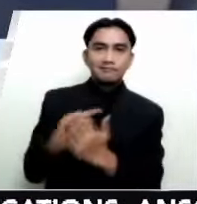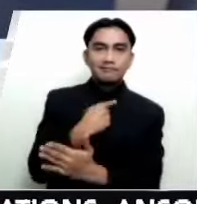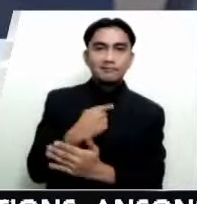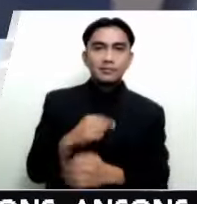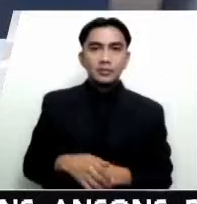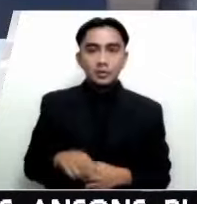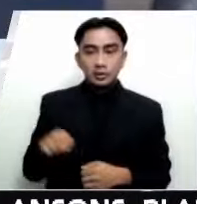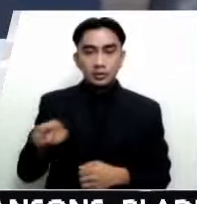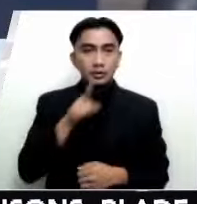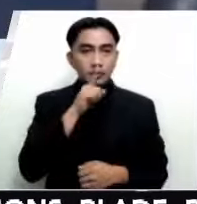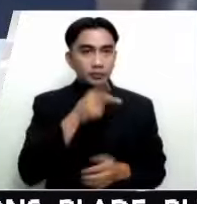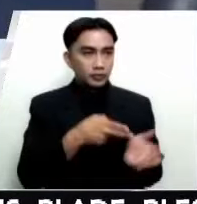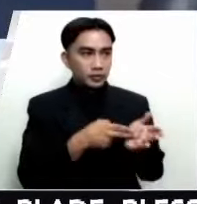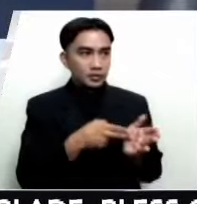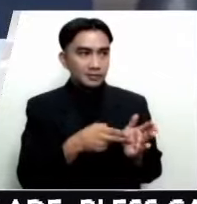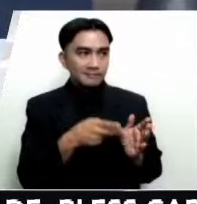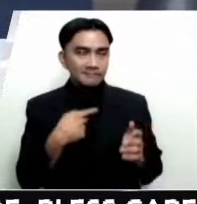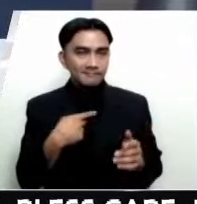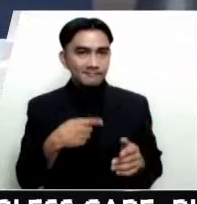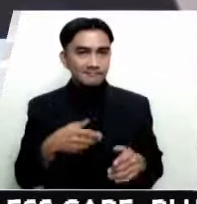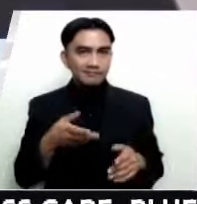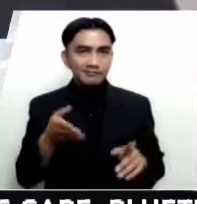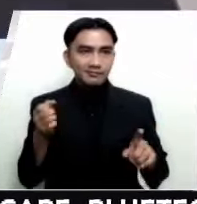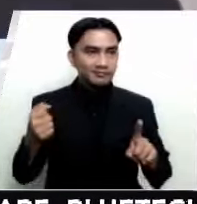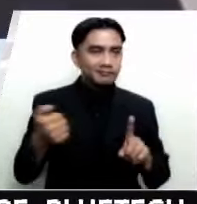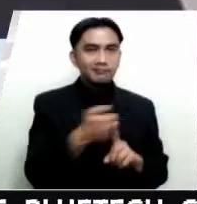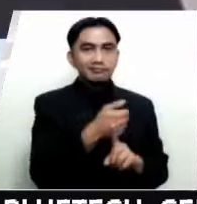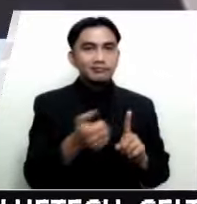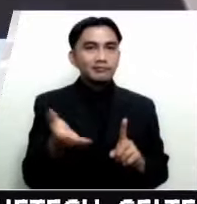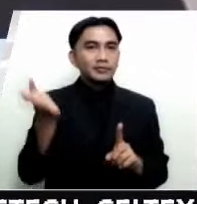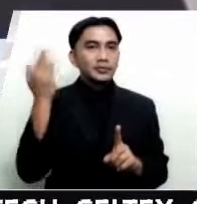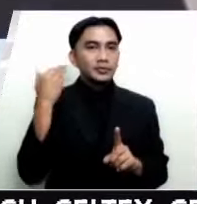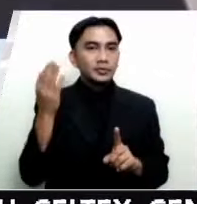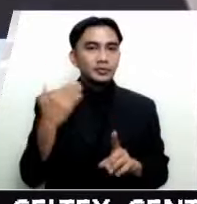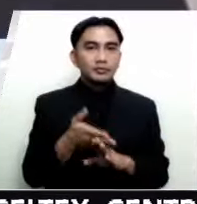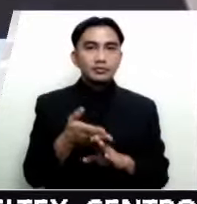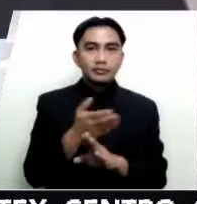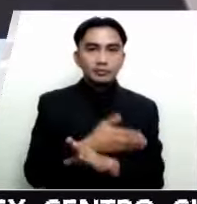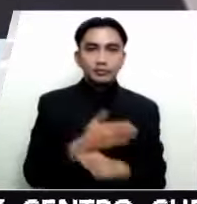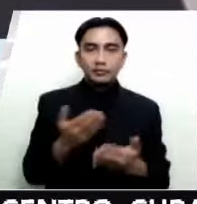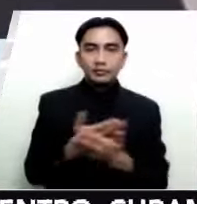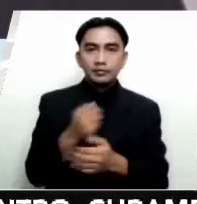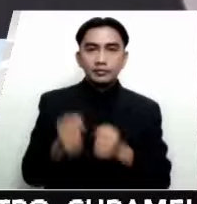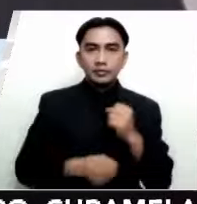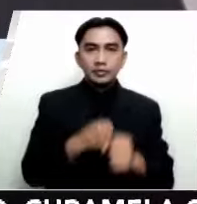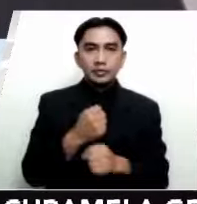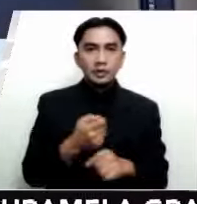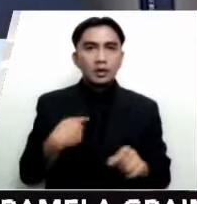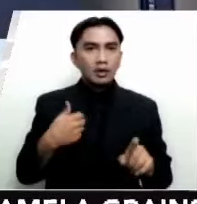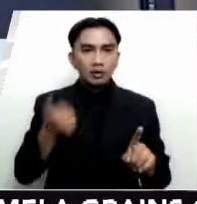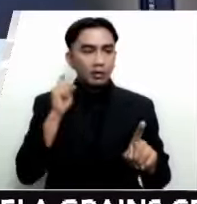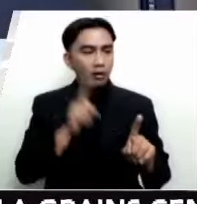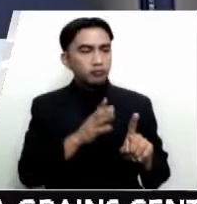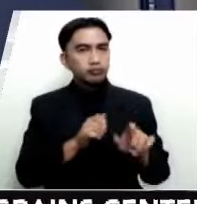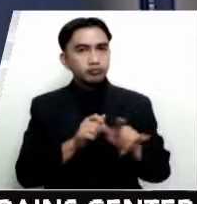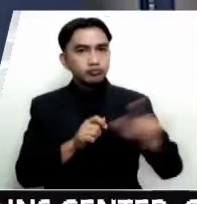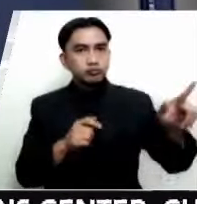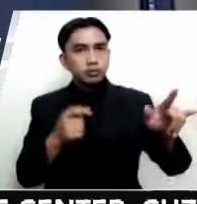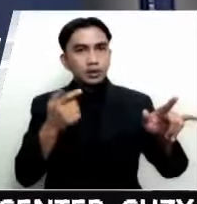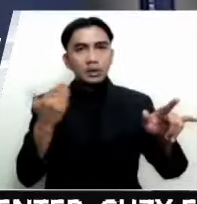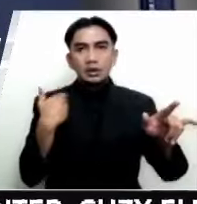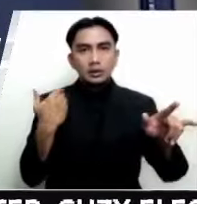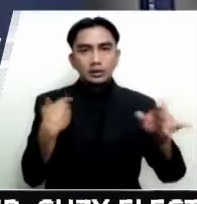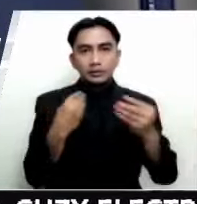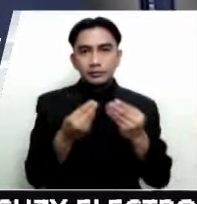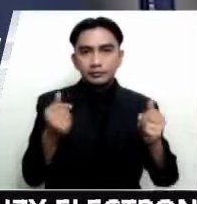misis pinakahuli noong bisperas ng bagong taon. Ayaw niya raw umalis ang misis nang hindi sila nagkakaayos. Pagbaba pa naman ng bus, ang bilis